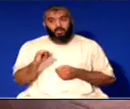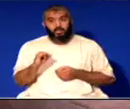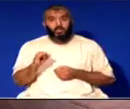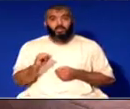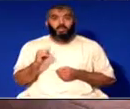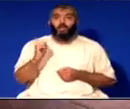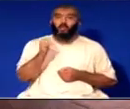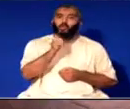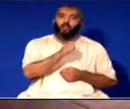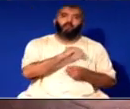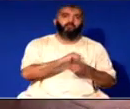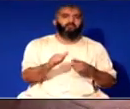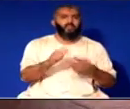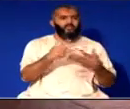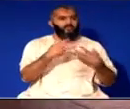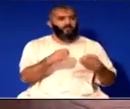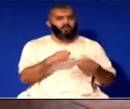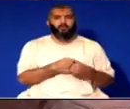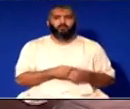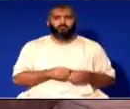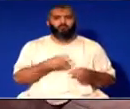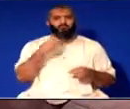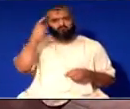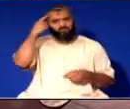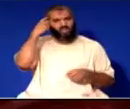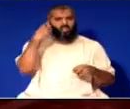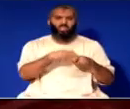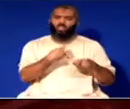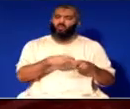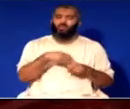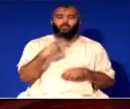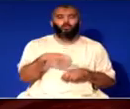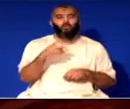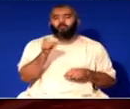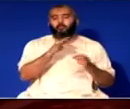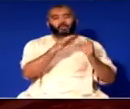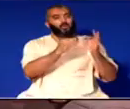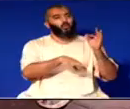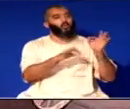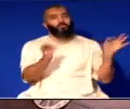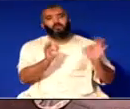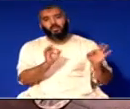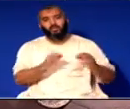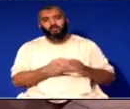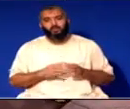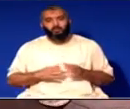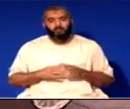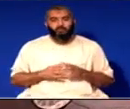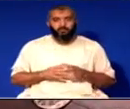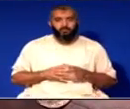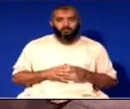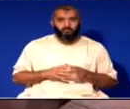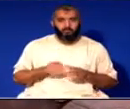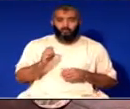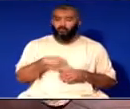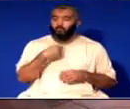والإمام يزعف واللجنة تزعف ما نلقاوش حل. لا، المفروض أننا الإمام هو القدوة تاعنا، هو